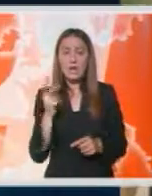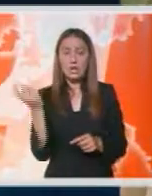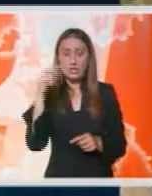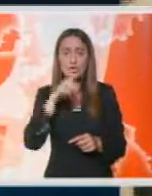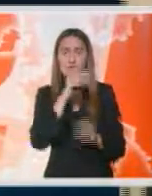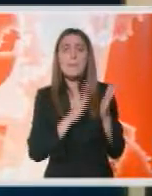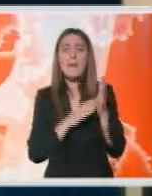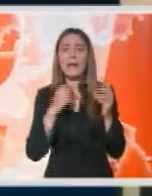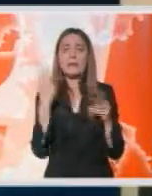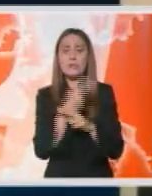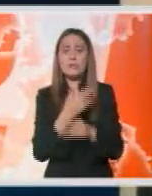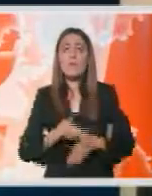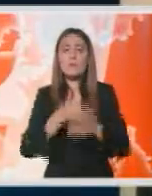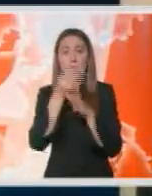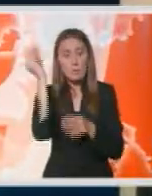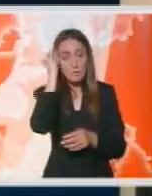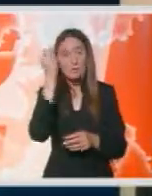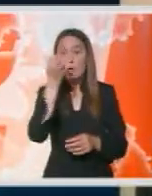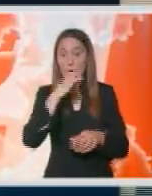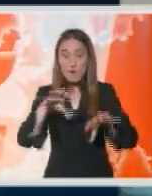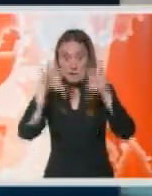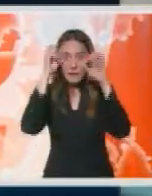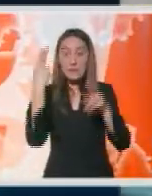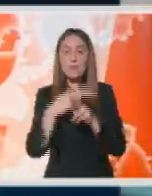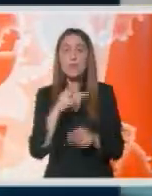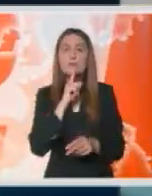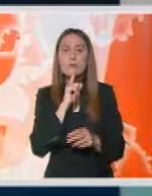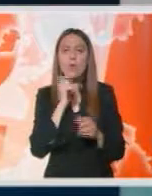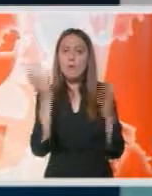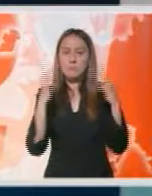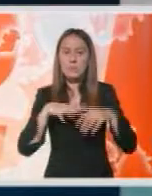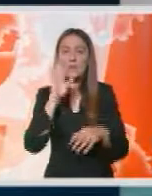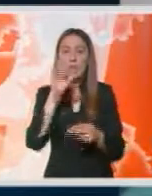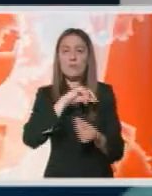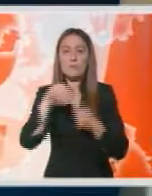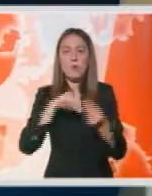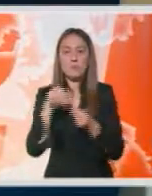državi Maryland kako bi pomogle naučnicima da bolje shvate bolest koja je razorila njihovu porodicu.